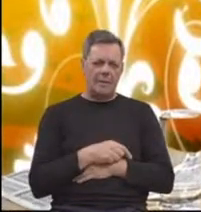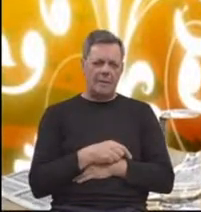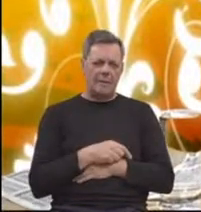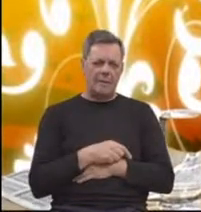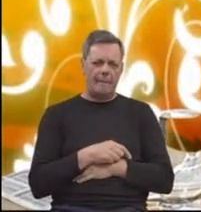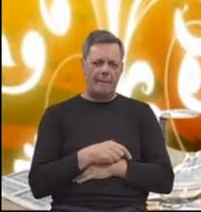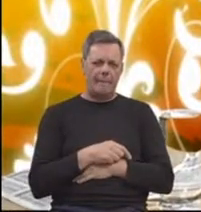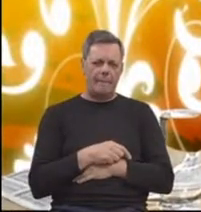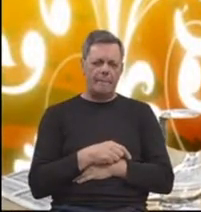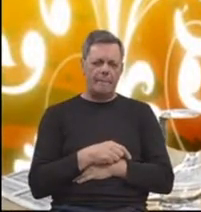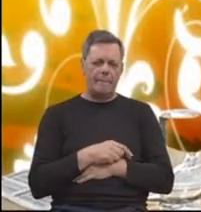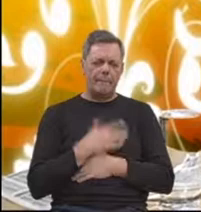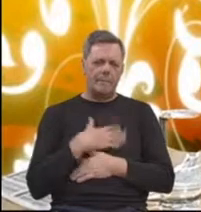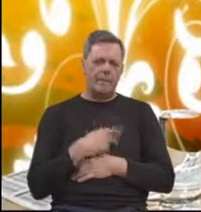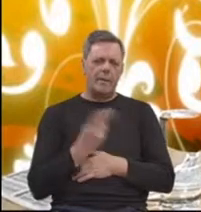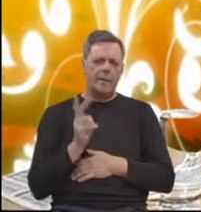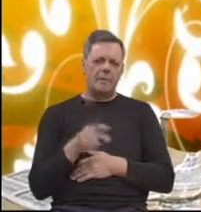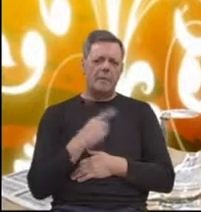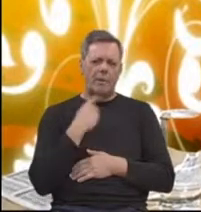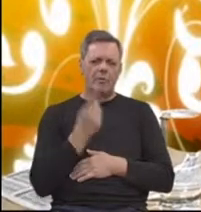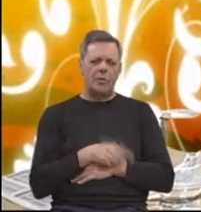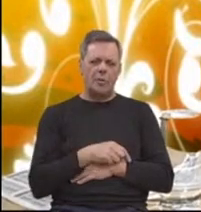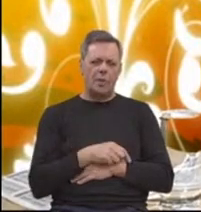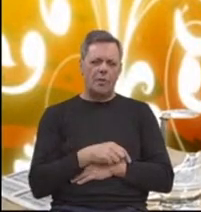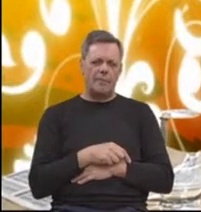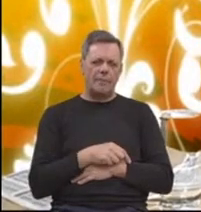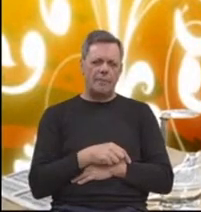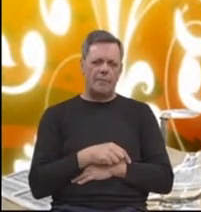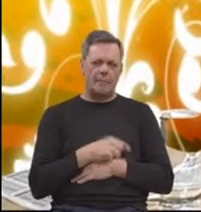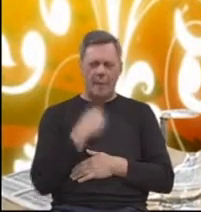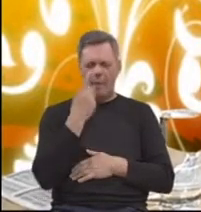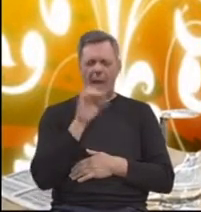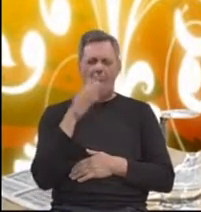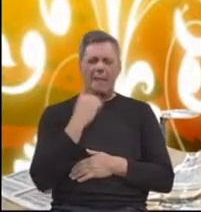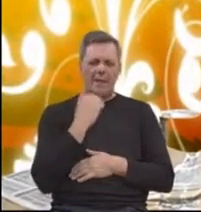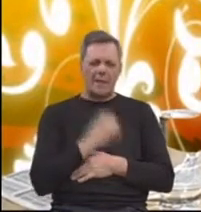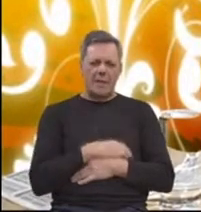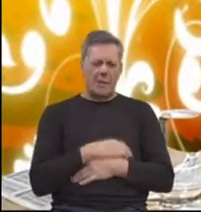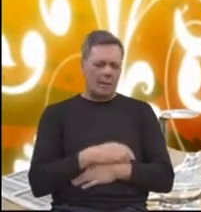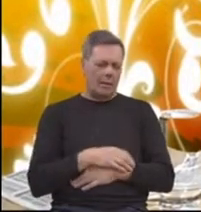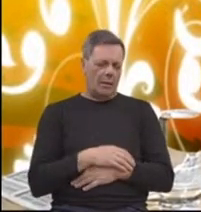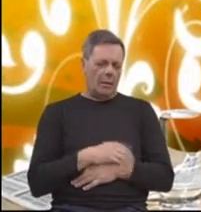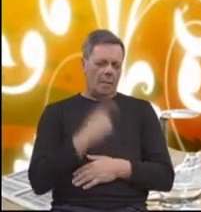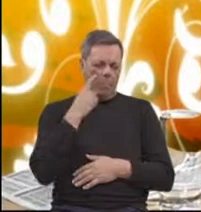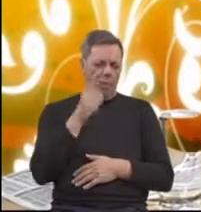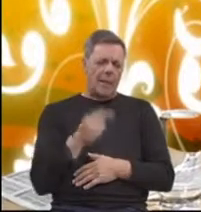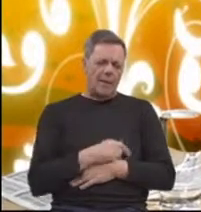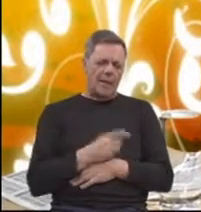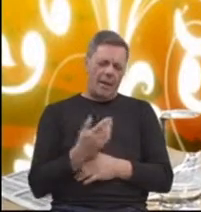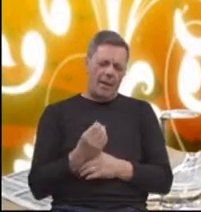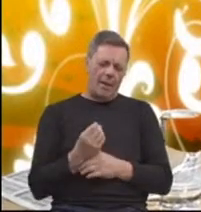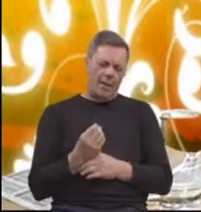kraj rečeno, ali moram, dragi gledatelji, vama još jednom reći, u nedjelju u 15 sati fino poslije ručka pogledajte još jednom moju